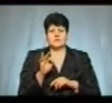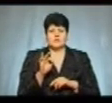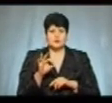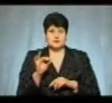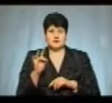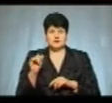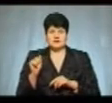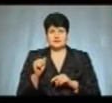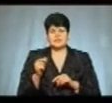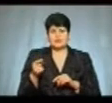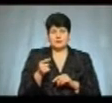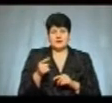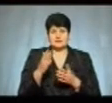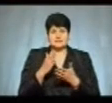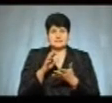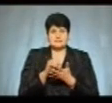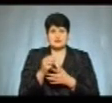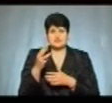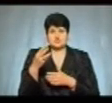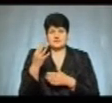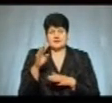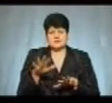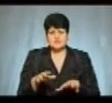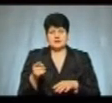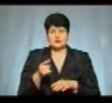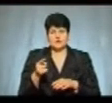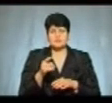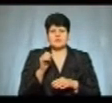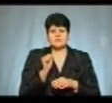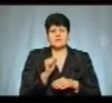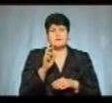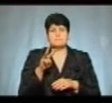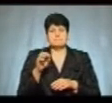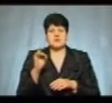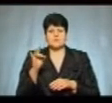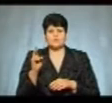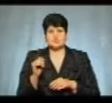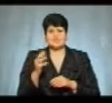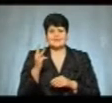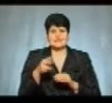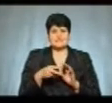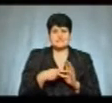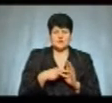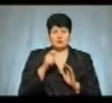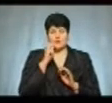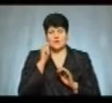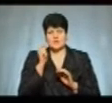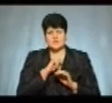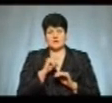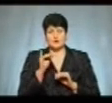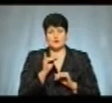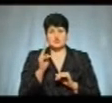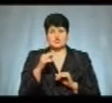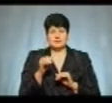Олена Підгрушна займає 34-те місце, тернопільська біатлоністка Анастасія Меркушина – 37-ме, українки Юлія Джима